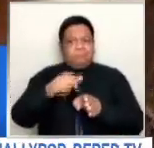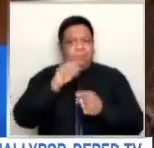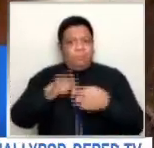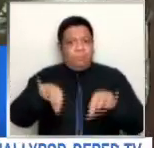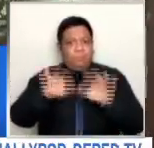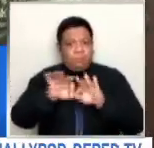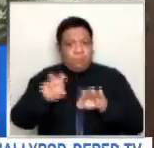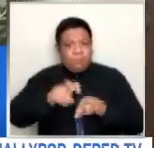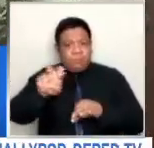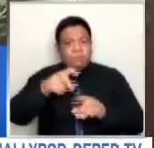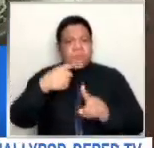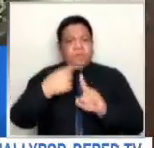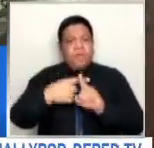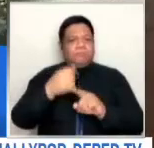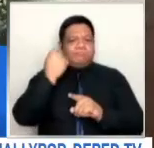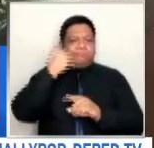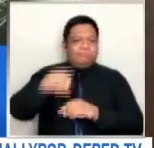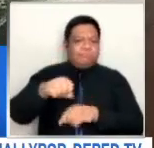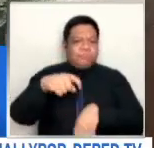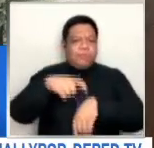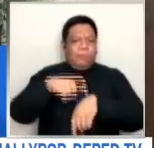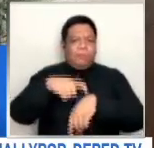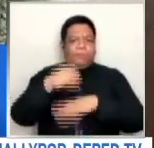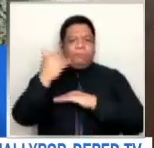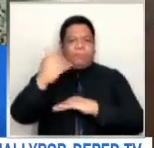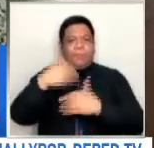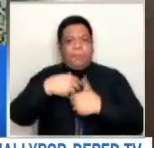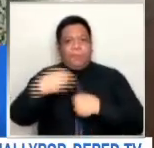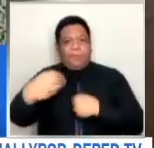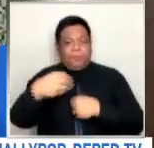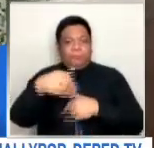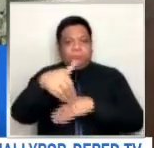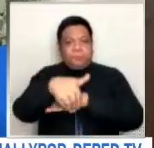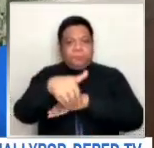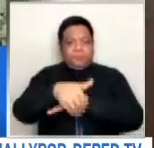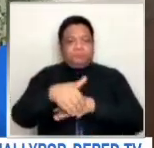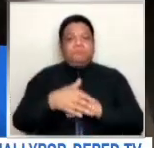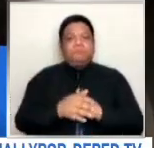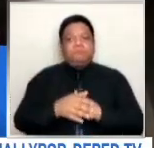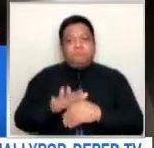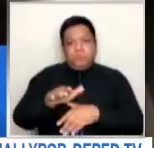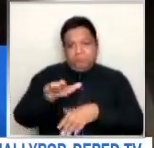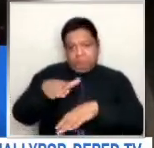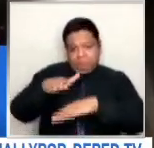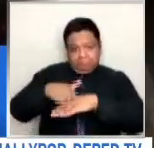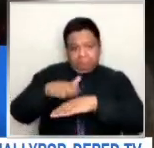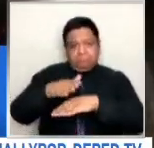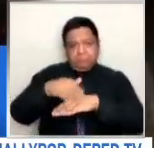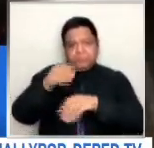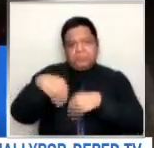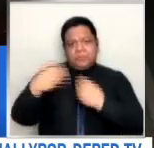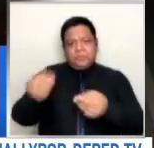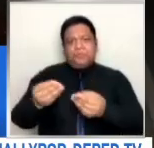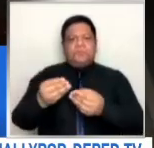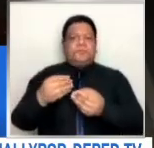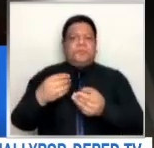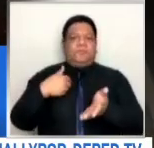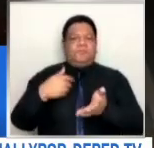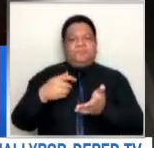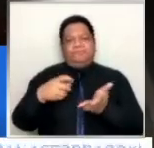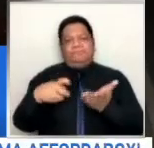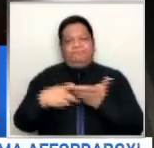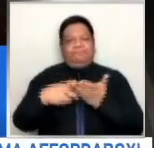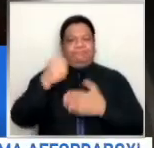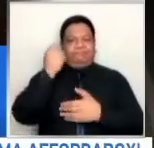sa curfew hours. Hinold pansamantala para pagsabihan at mabigyan sila ng ordinance violation. Sa Antipolo City